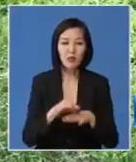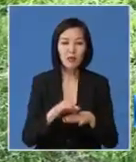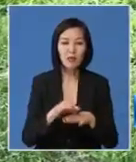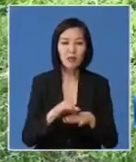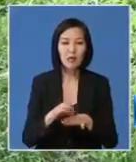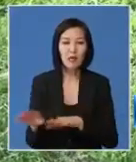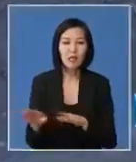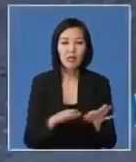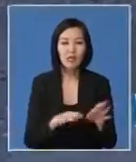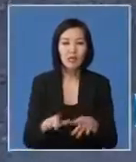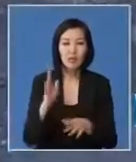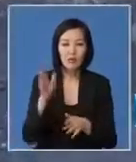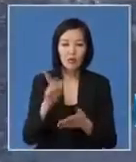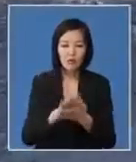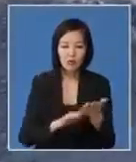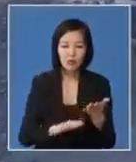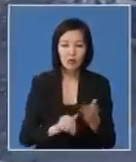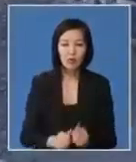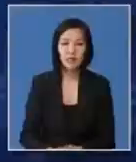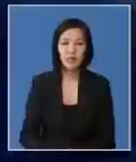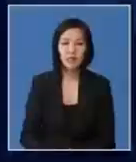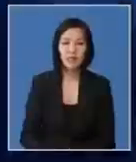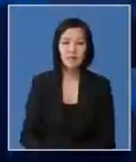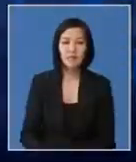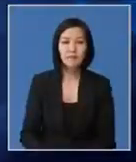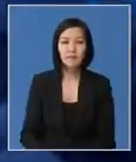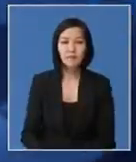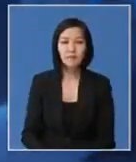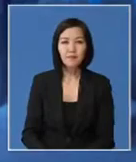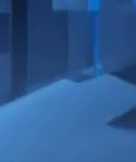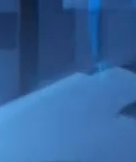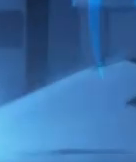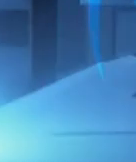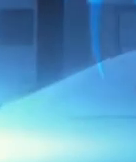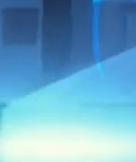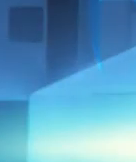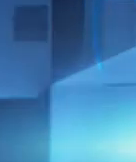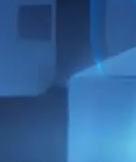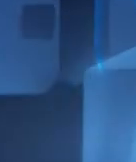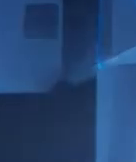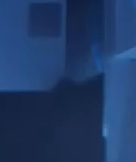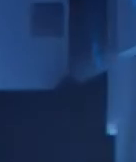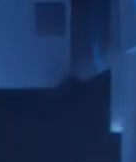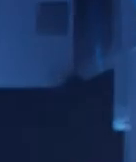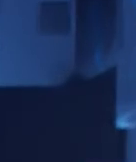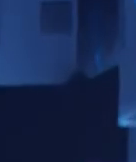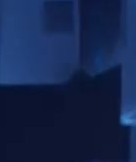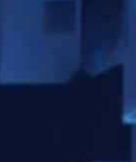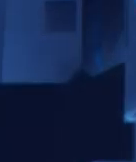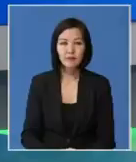мұндай шаралар әлі де жалғасады дейді мамандар. Камшат Мұхамеджан, Надир Хамзин, Ержан Дүйсен, Жетісу арнасы,